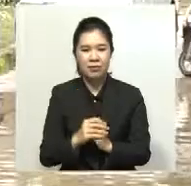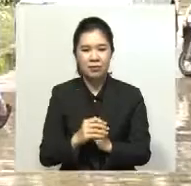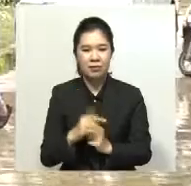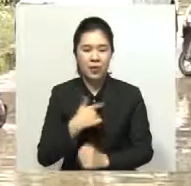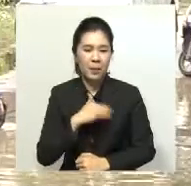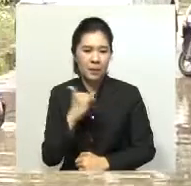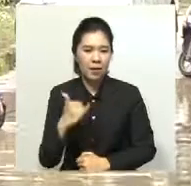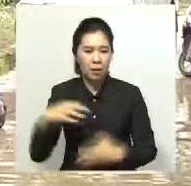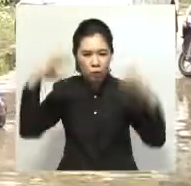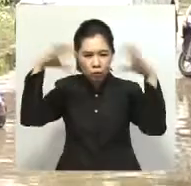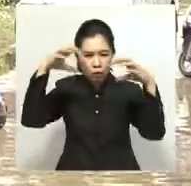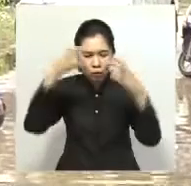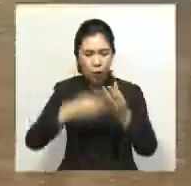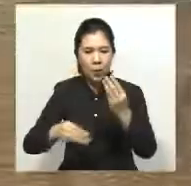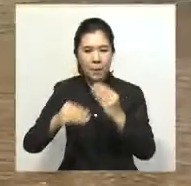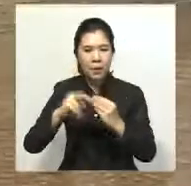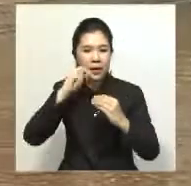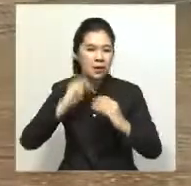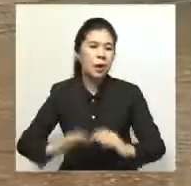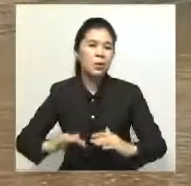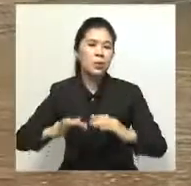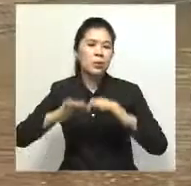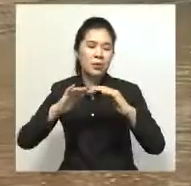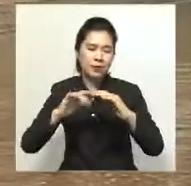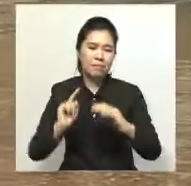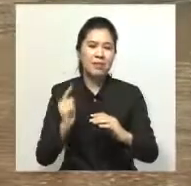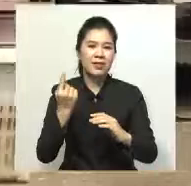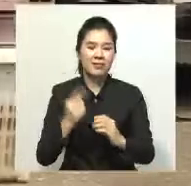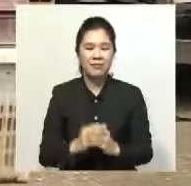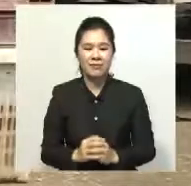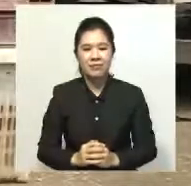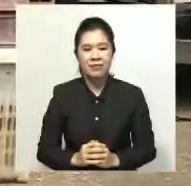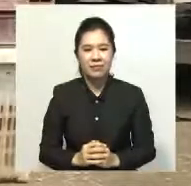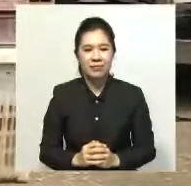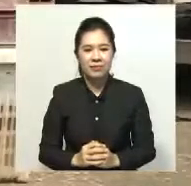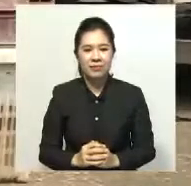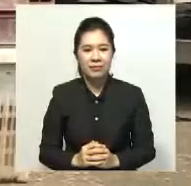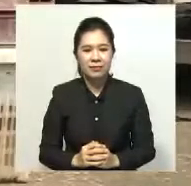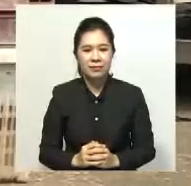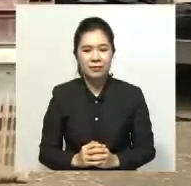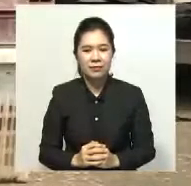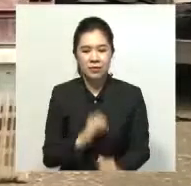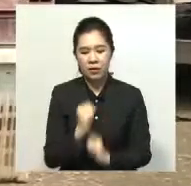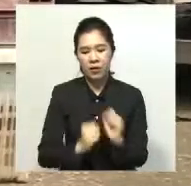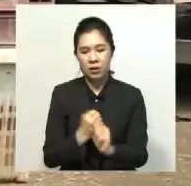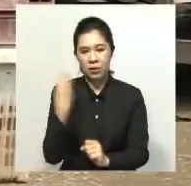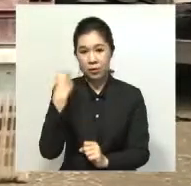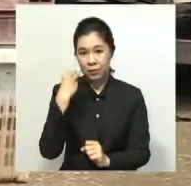นตกลงมาซ้ำอีกก็จะทำให้น้ำท่วมพื้นที่บริเวณดังกล่าวอีกค่ะ ท่วมทุกปี